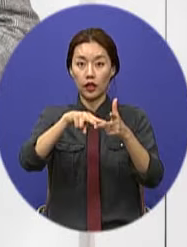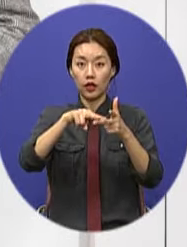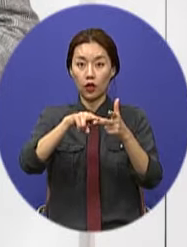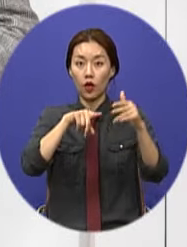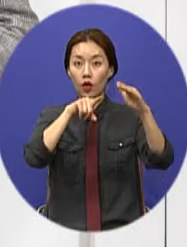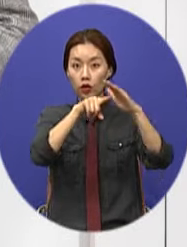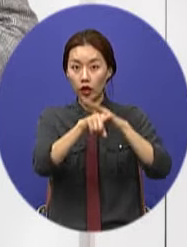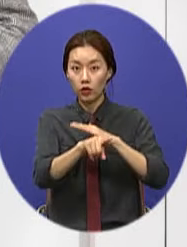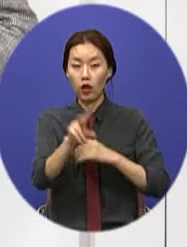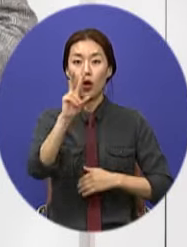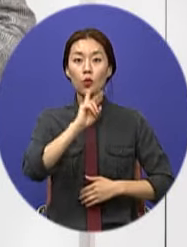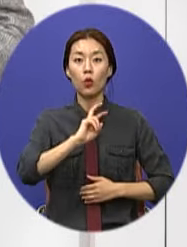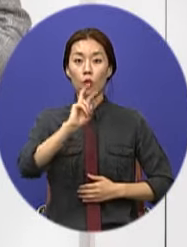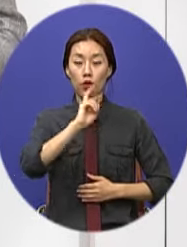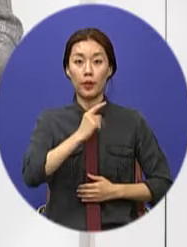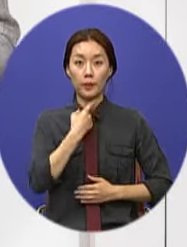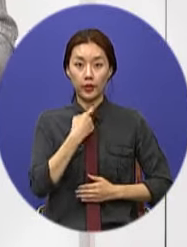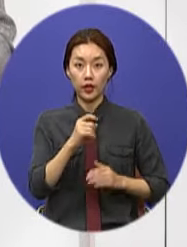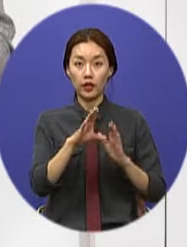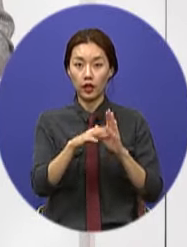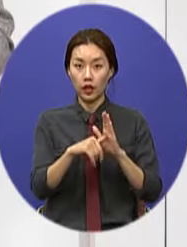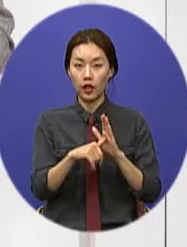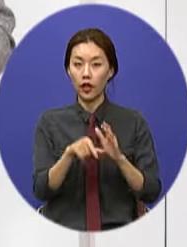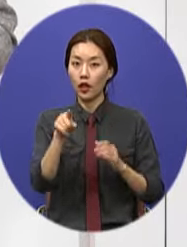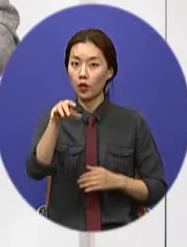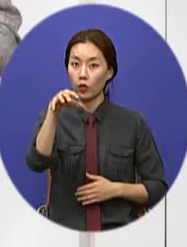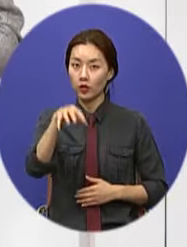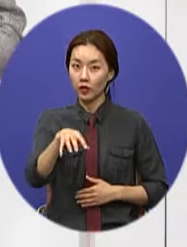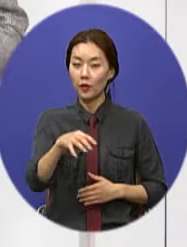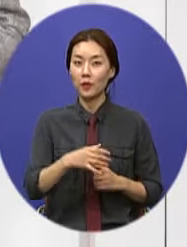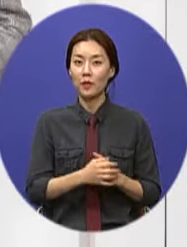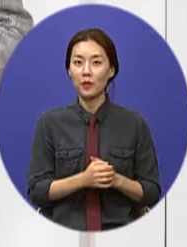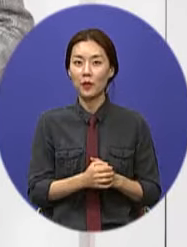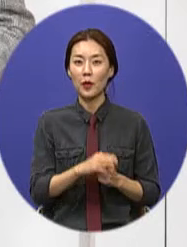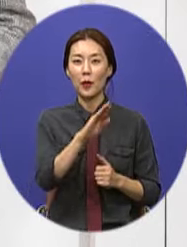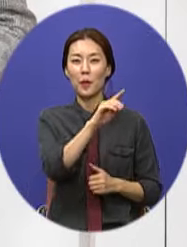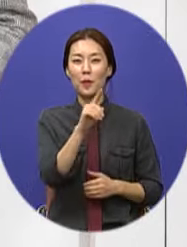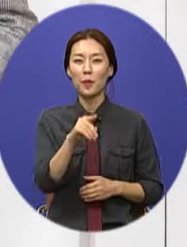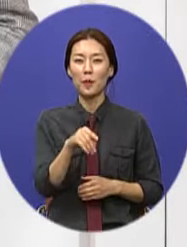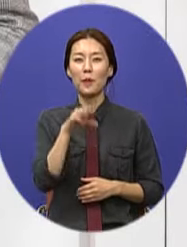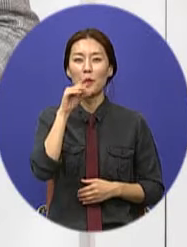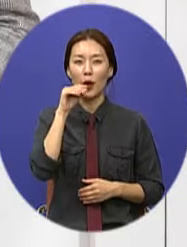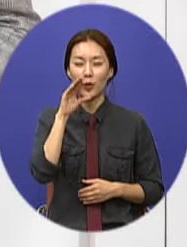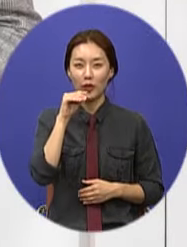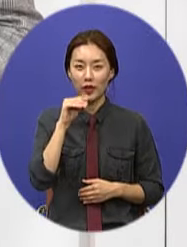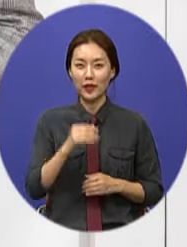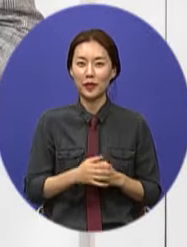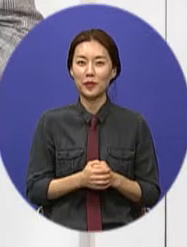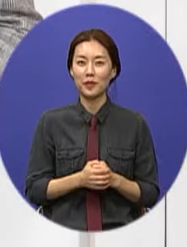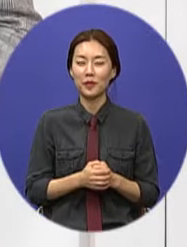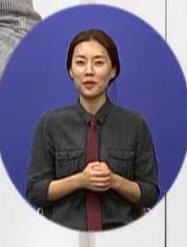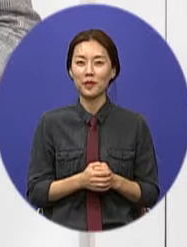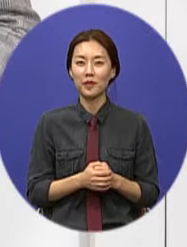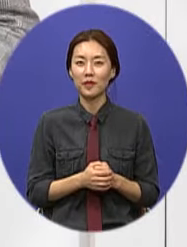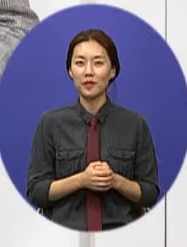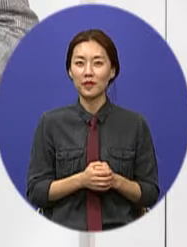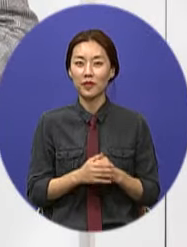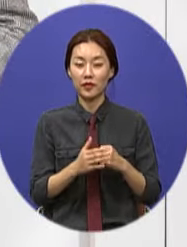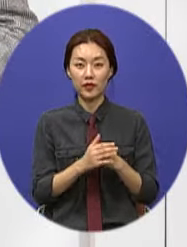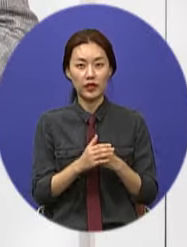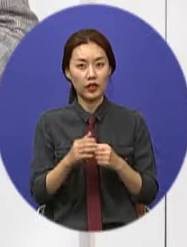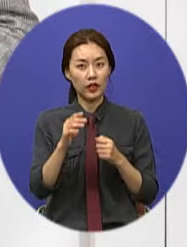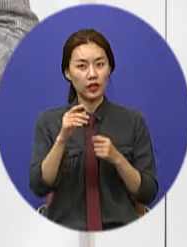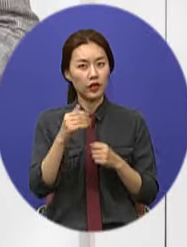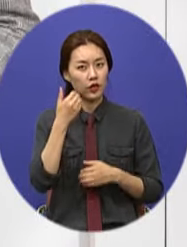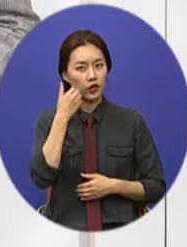거기서 노래를 불렀거든요. 아 네. 네. 거기서 뻐꾸기를 왜 부냐 MC가. 그래 이민 생각이